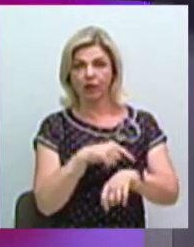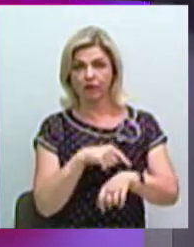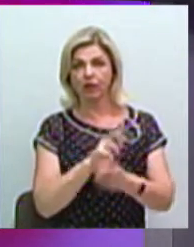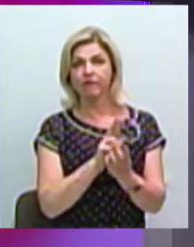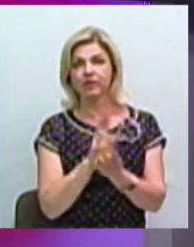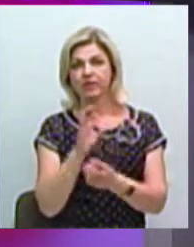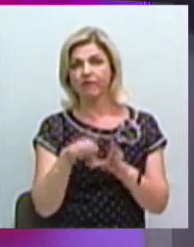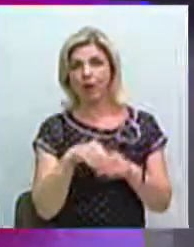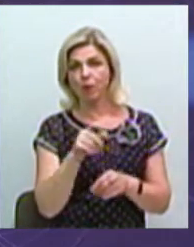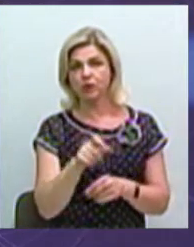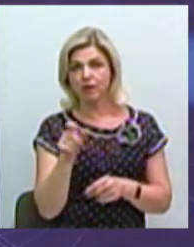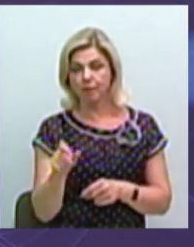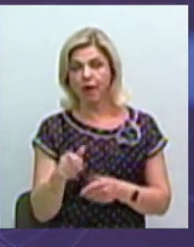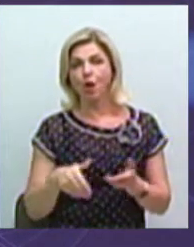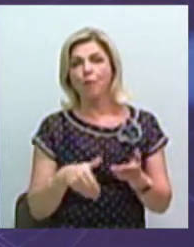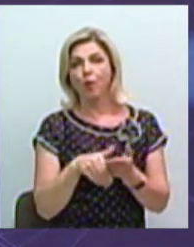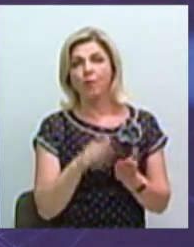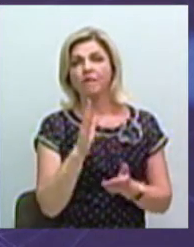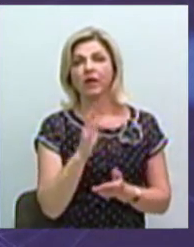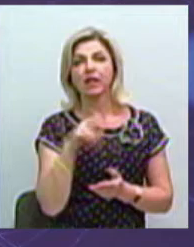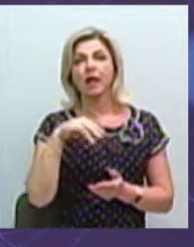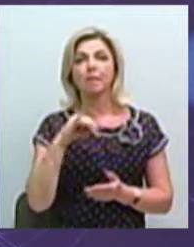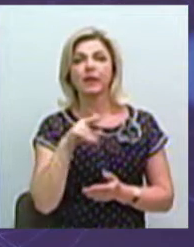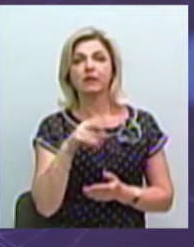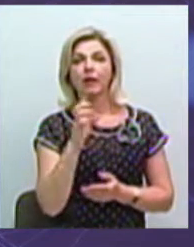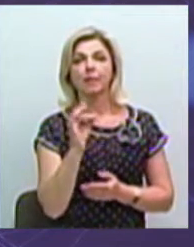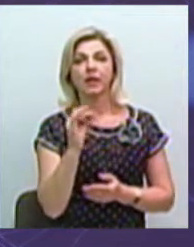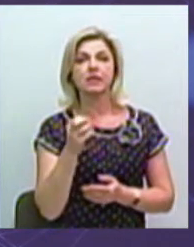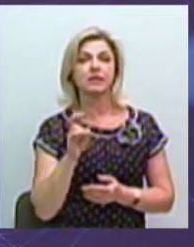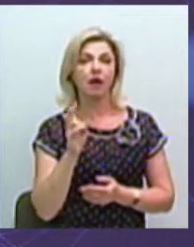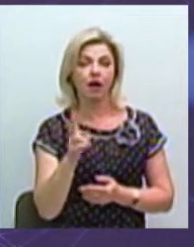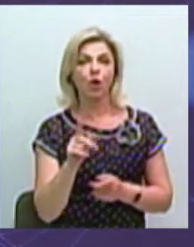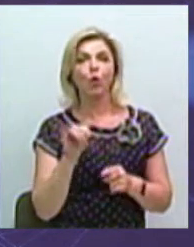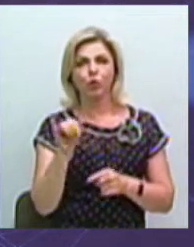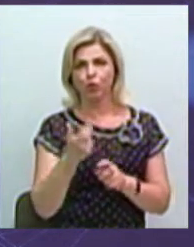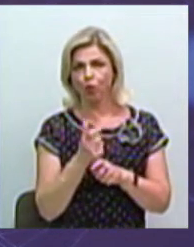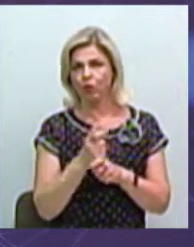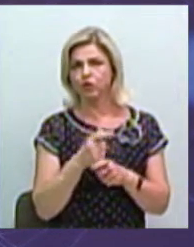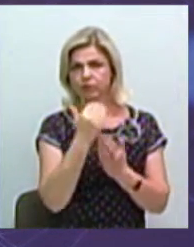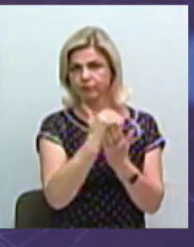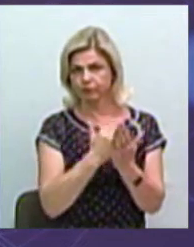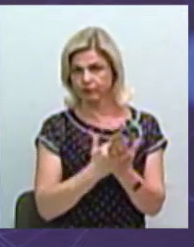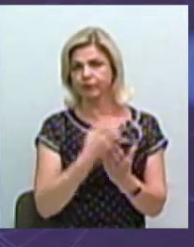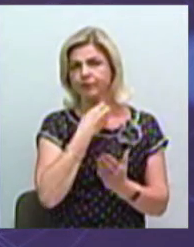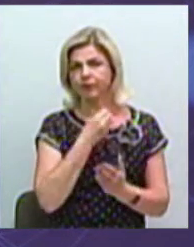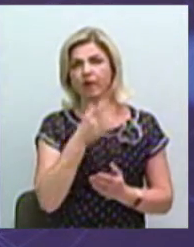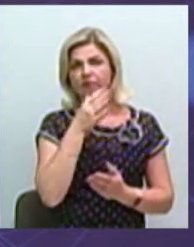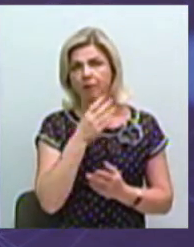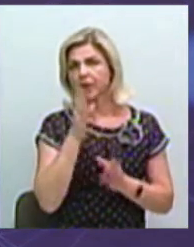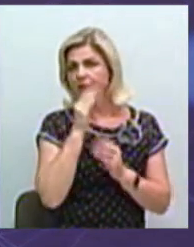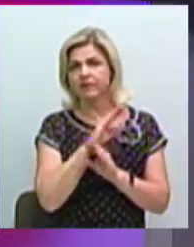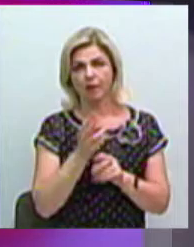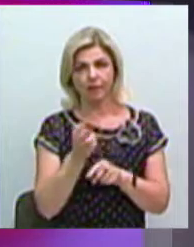виборцями. Помічниця Вадима Підберезняка повідомила нам, що в нього дуже щільний графік і він не встигає прибути на нашу